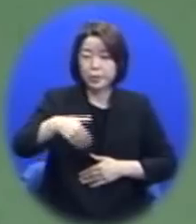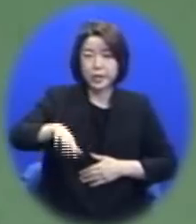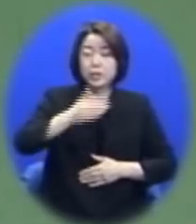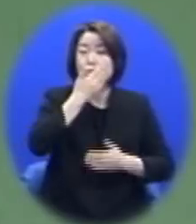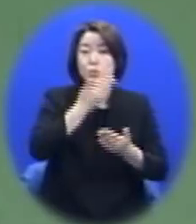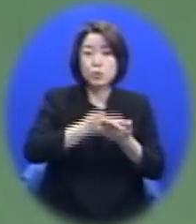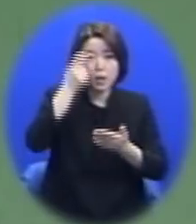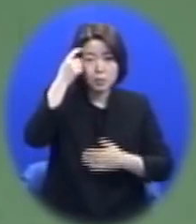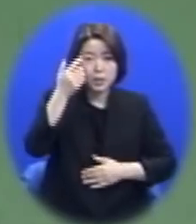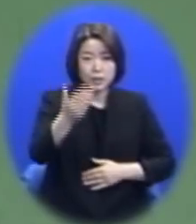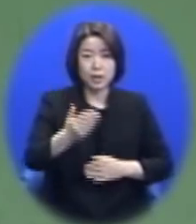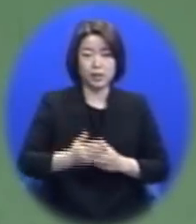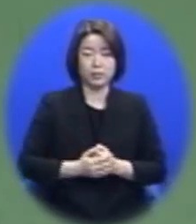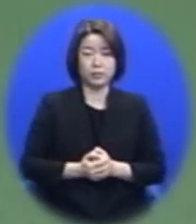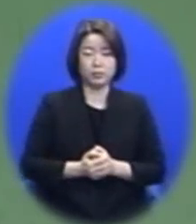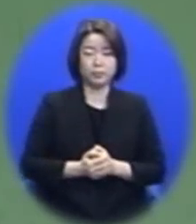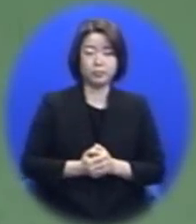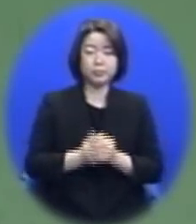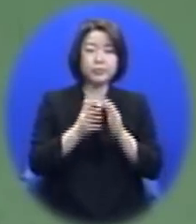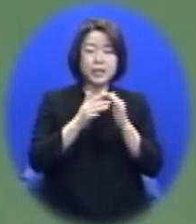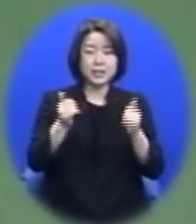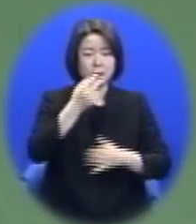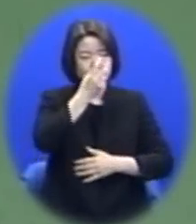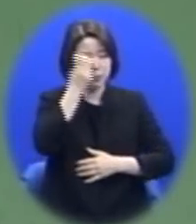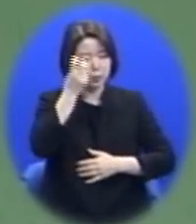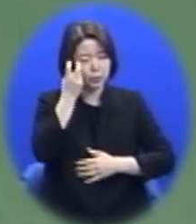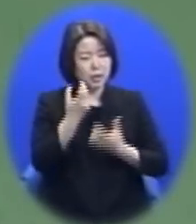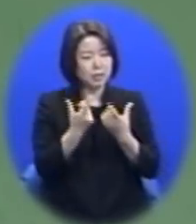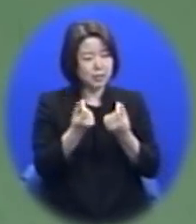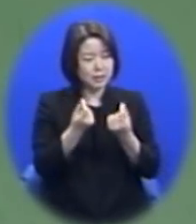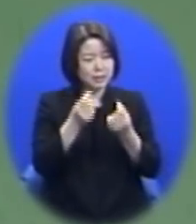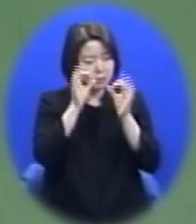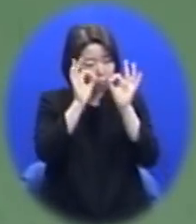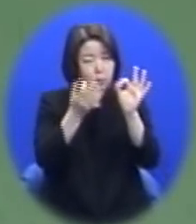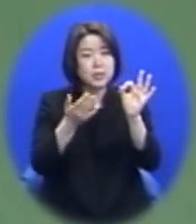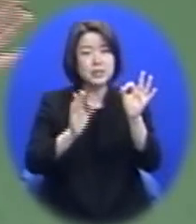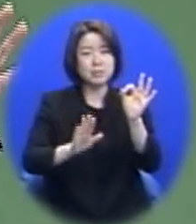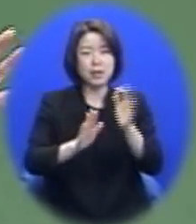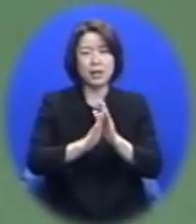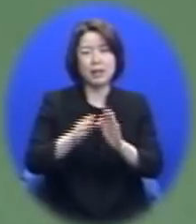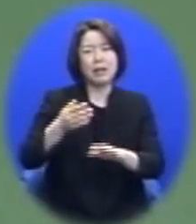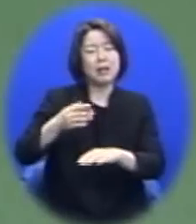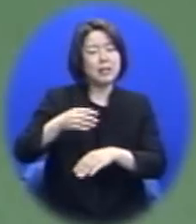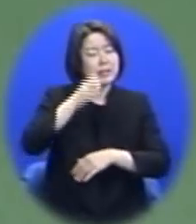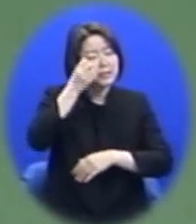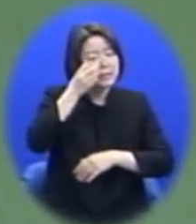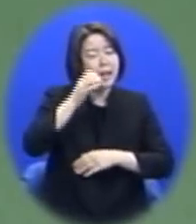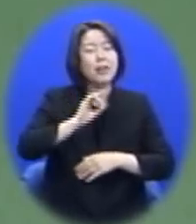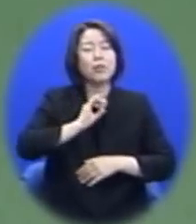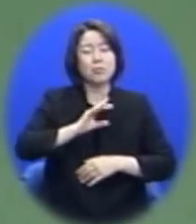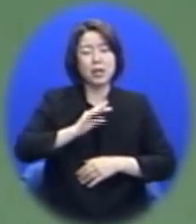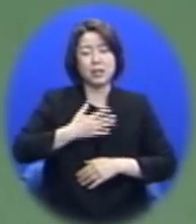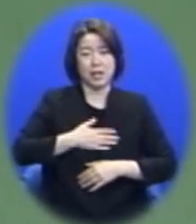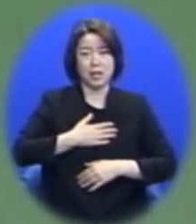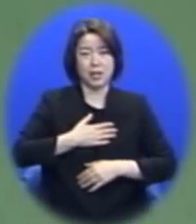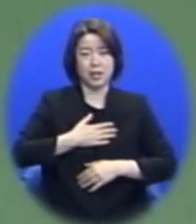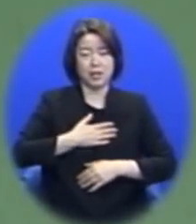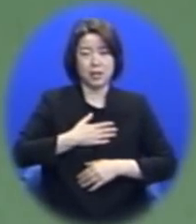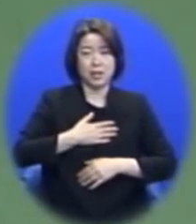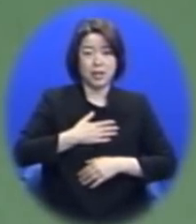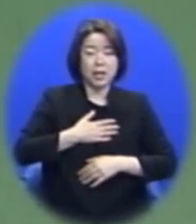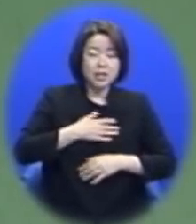사람이 똑똑한 것 같아도 쓸데없는 것만 많이 알지 진짜 중요한 건 몰라요. 그렇게 바쁘게